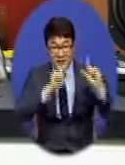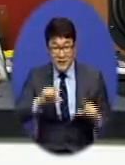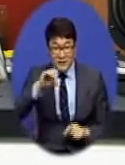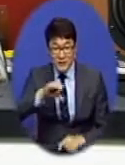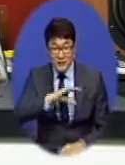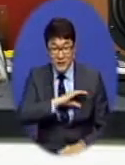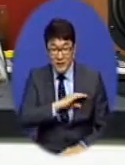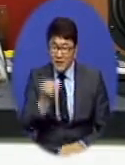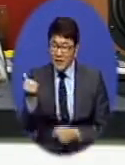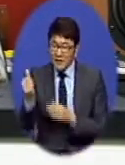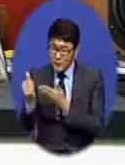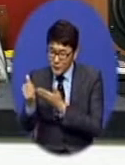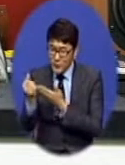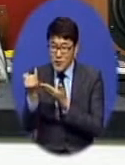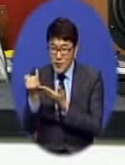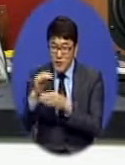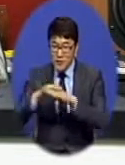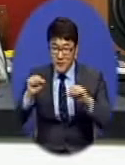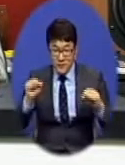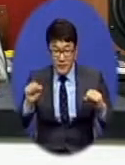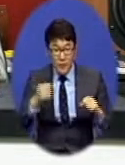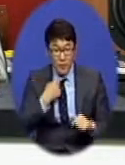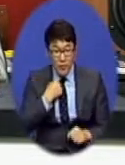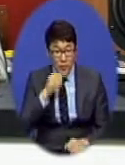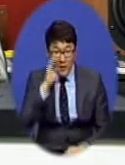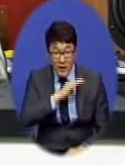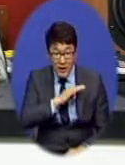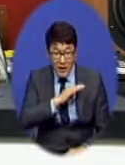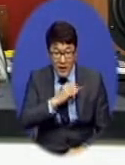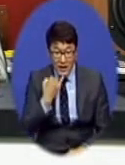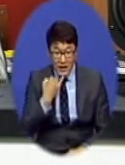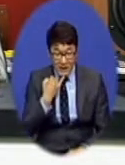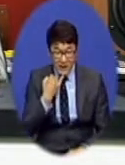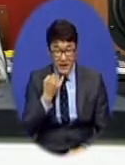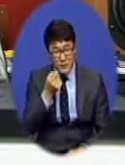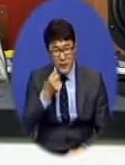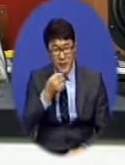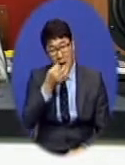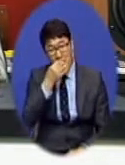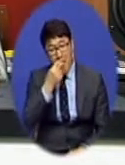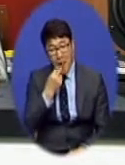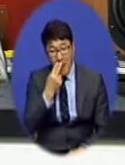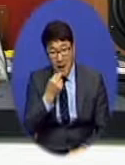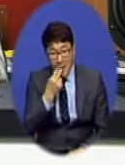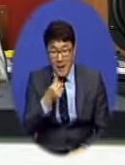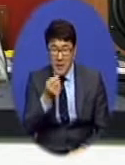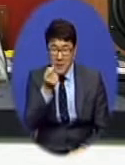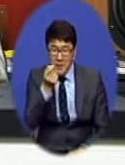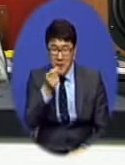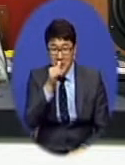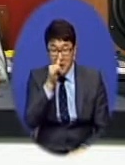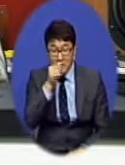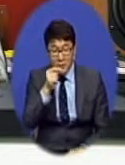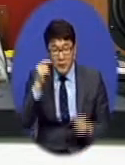누구신가요? 유정원 씨, 안녕하세요. 네, 반갑습니다. 목이 좀 안 좋으신가 봐요. 예, 예. 아, 감기 걸리셨어요? 감기 좀 걸렸다가